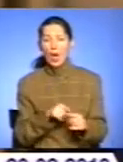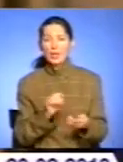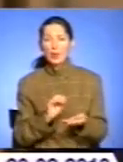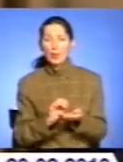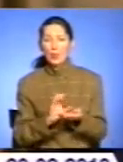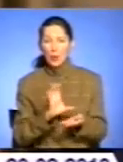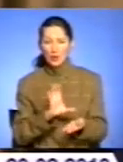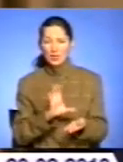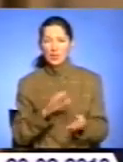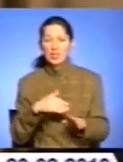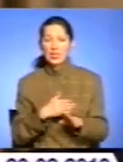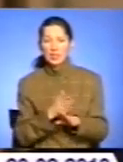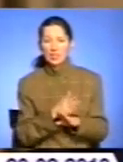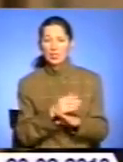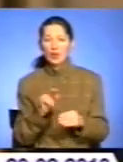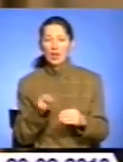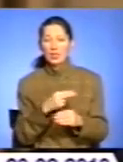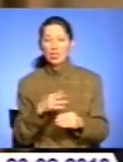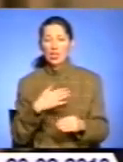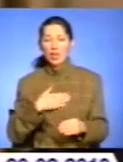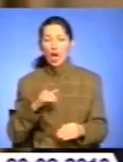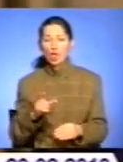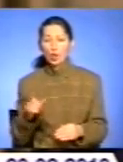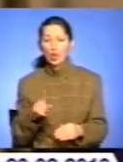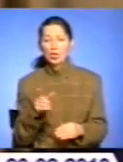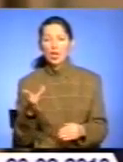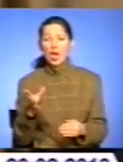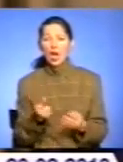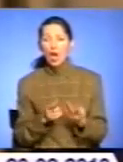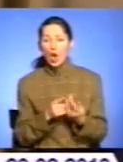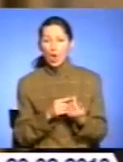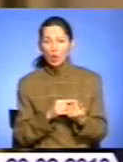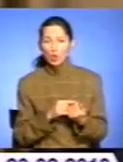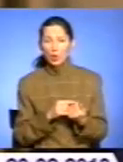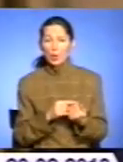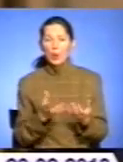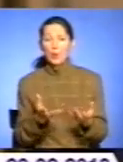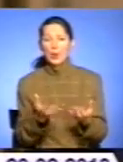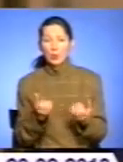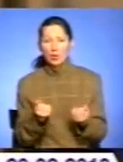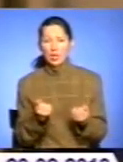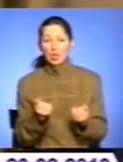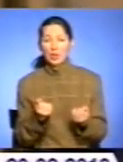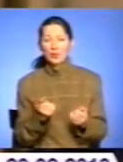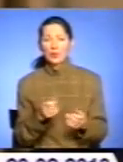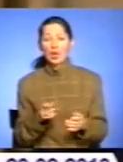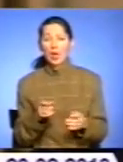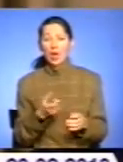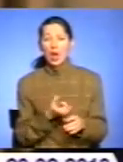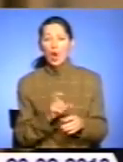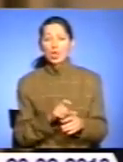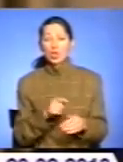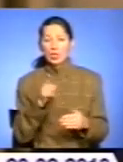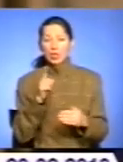повысить качество лечения наших людей за счет применения абсолютно надежных, абсолютно качественных